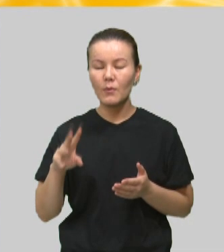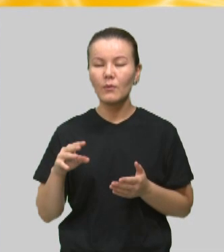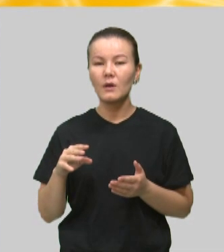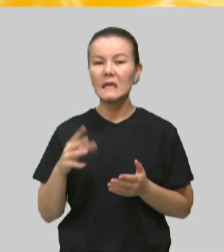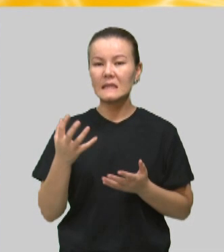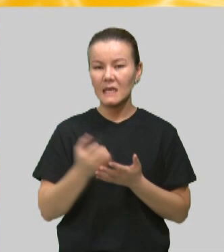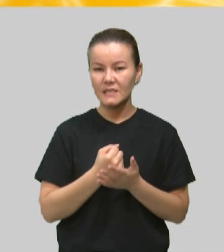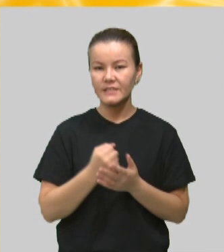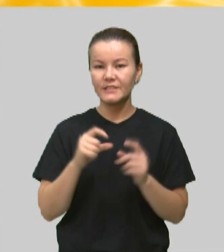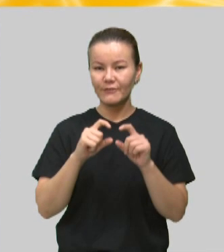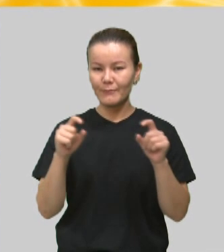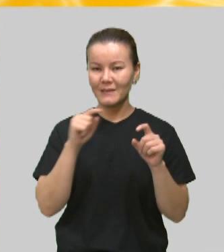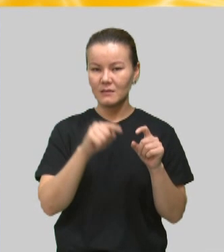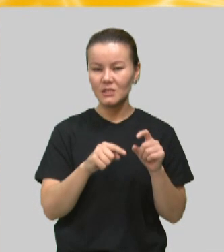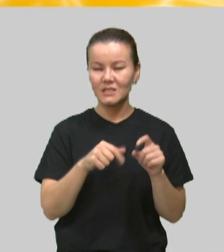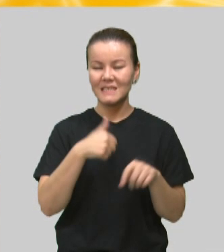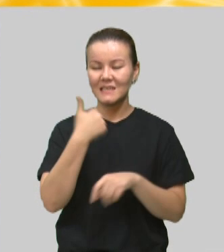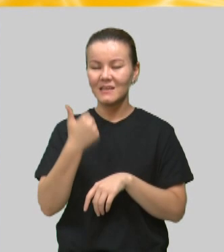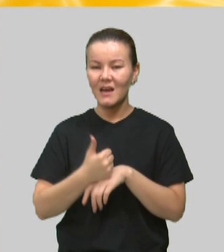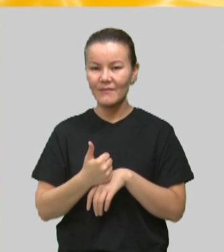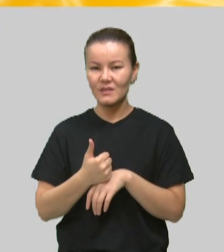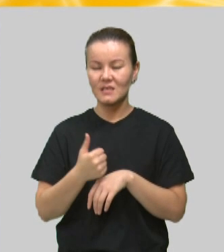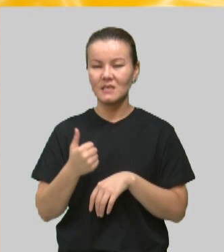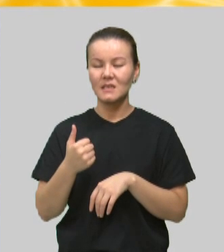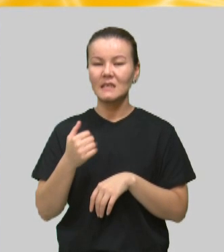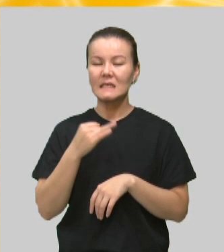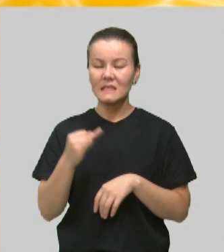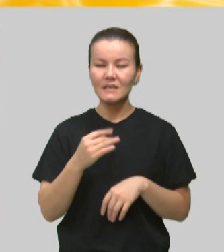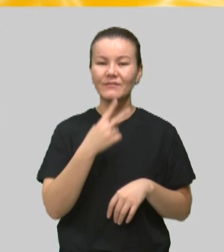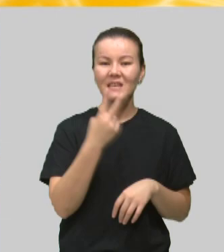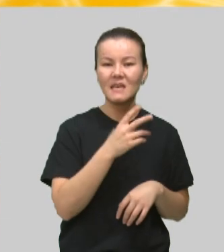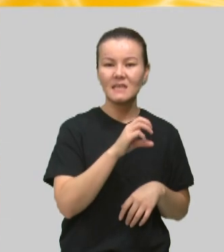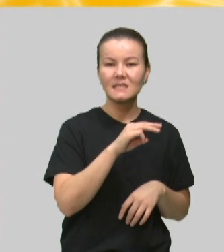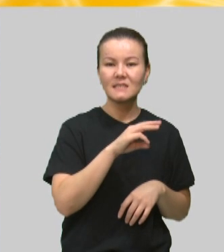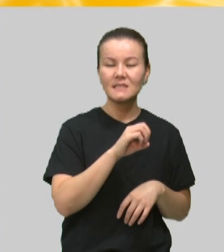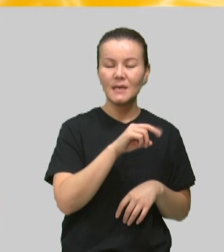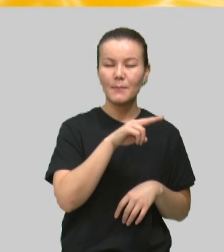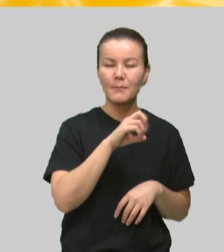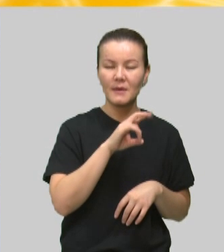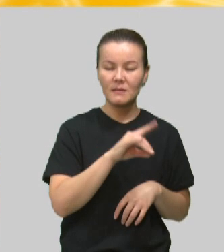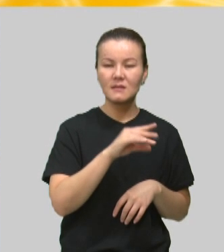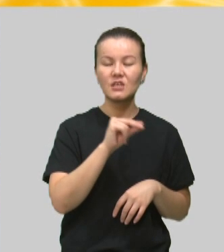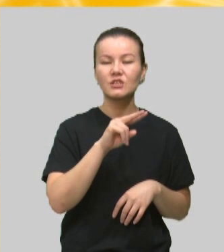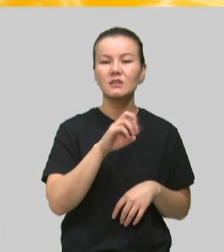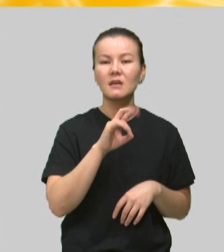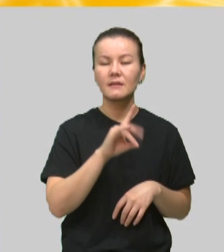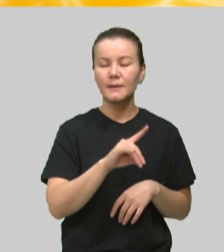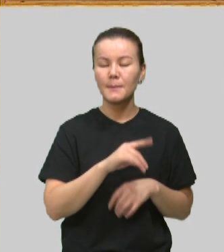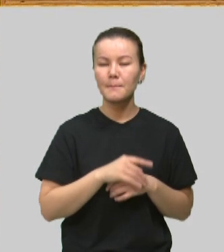Найдите в предложении главные и второстепенные члены.